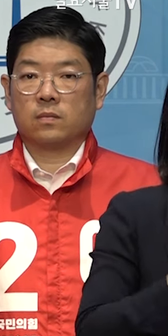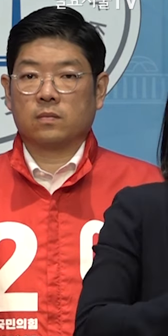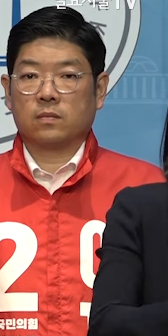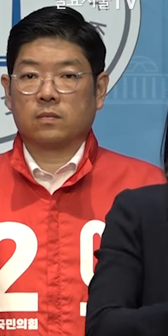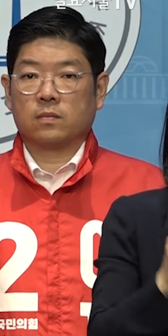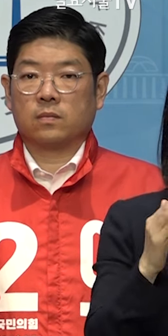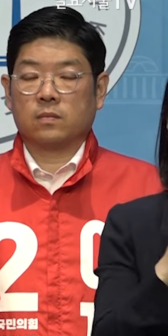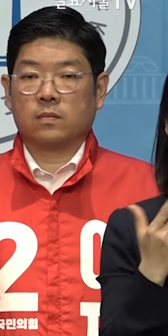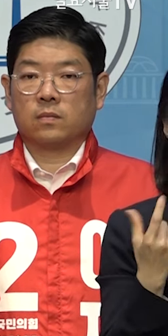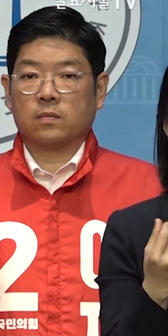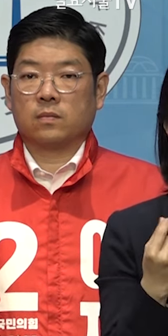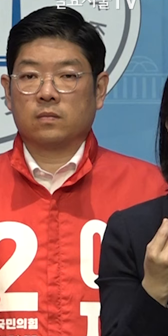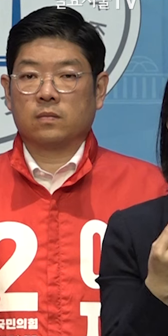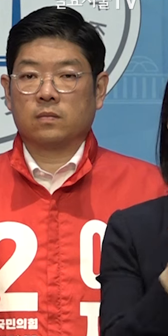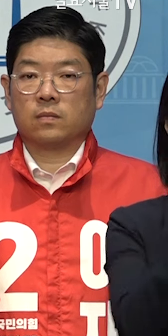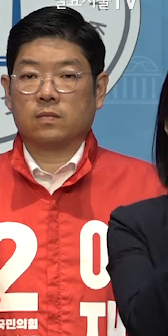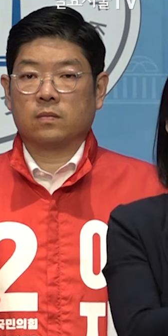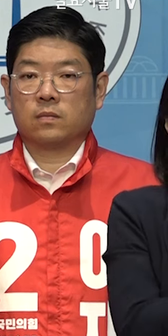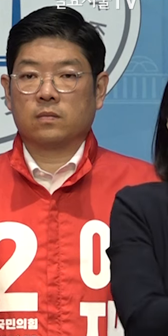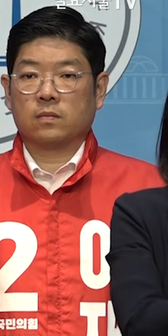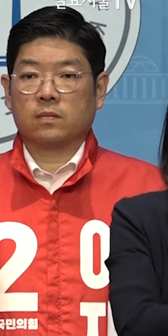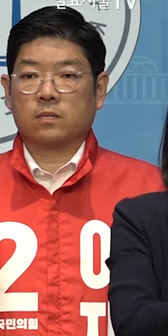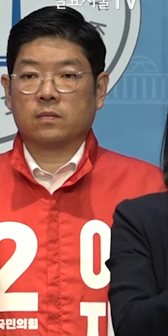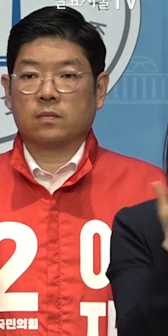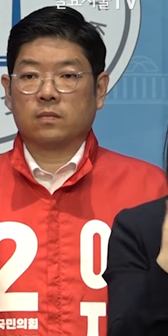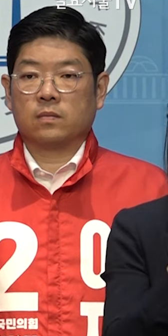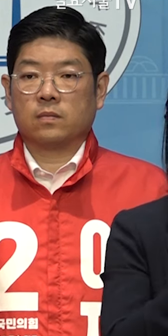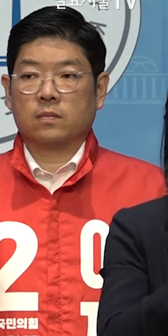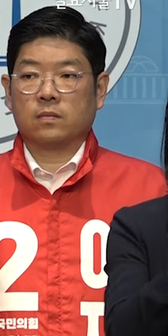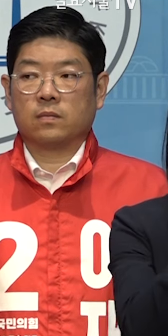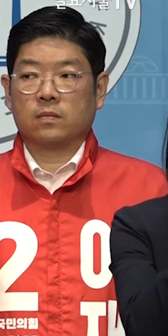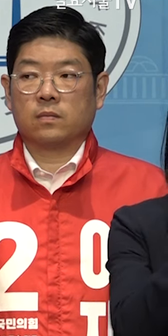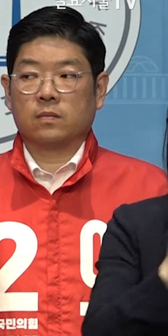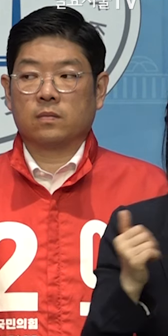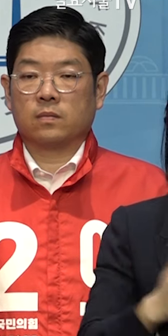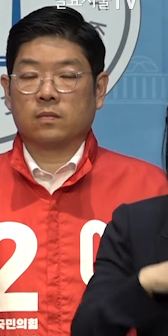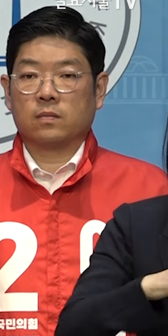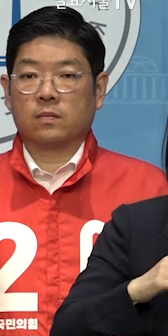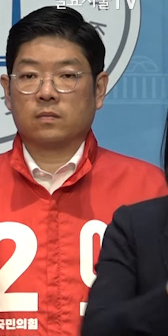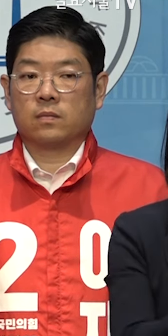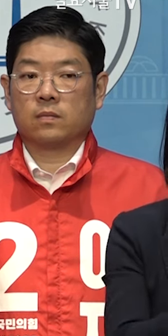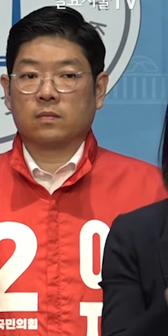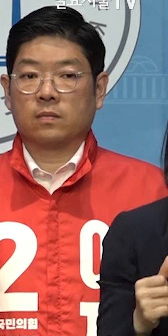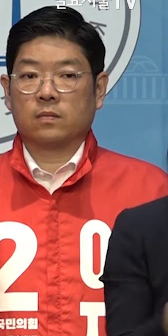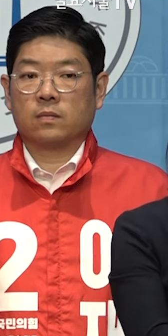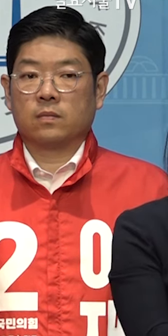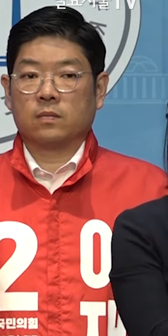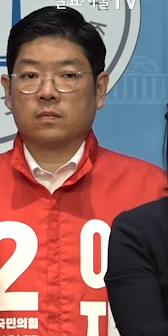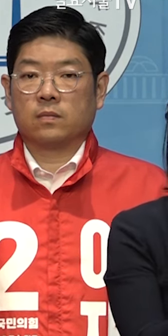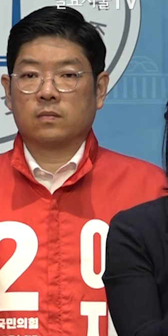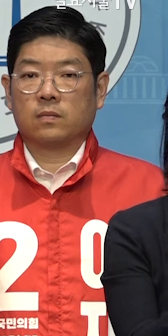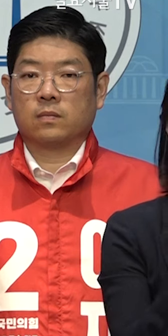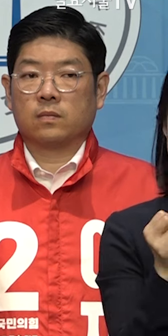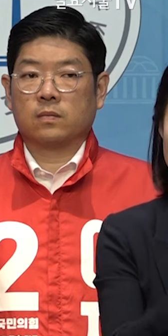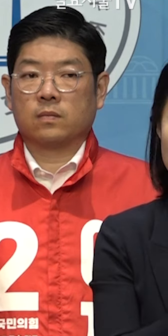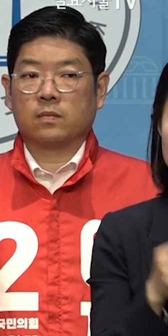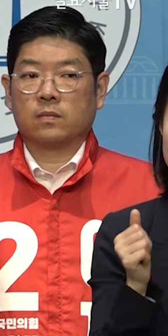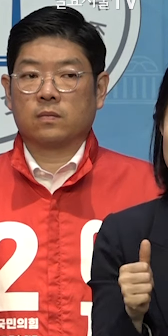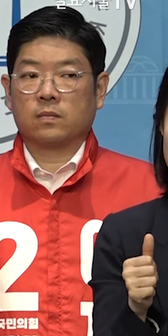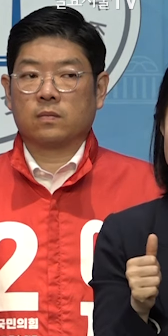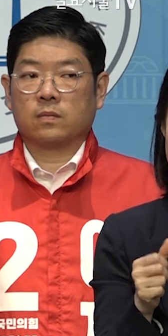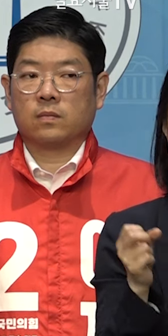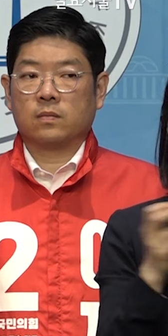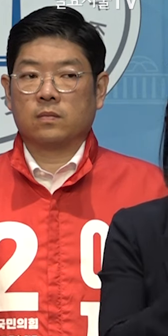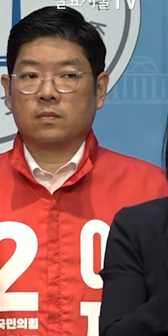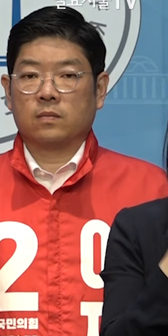것입니다 국회의원 자리가 복수의 수단으로 악용되는 세상 권력 있는 자들이 사법 시스템을